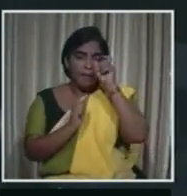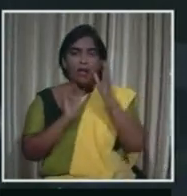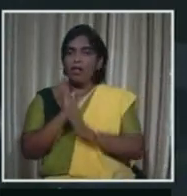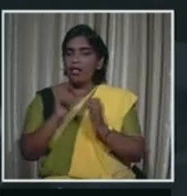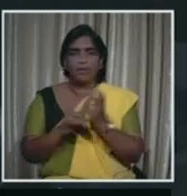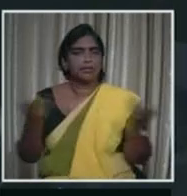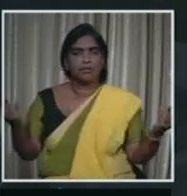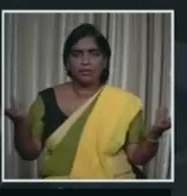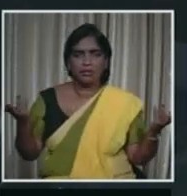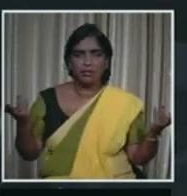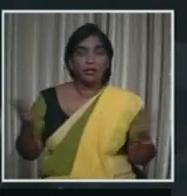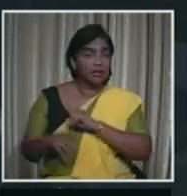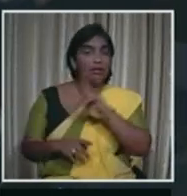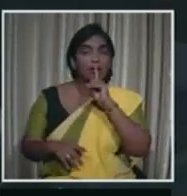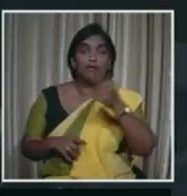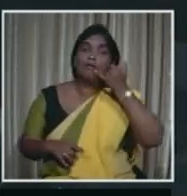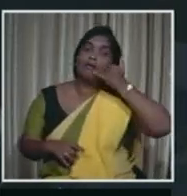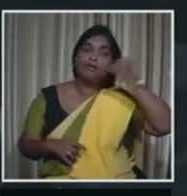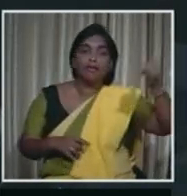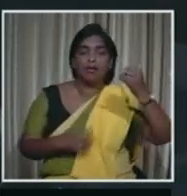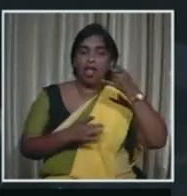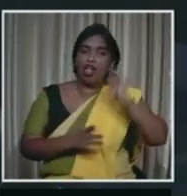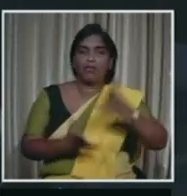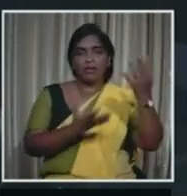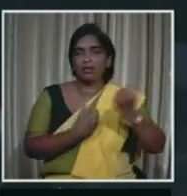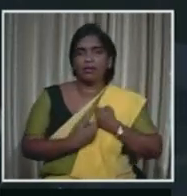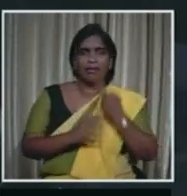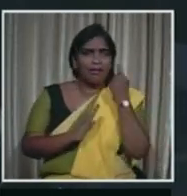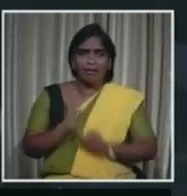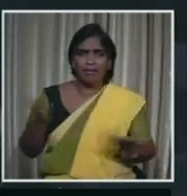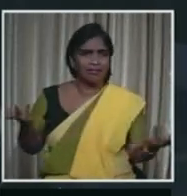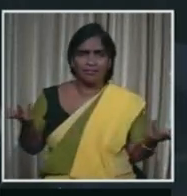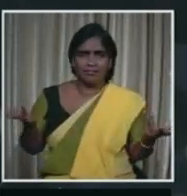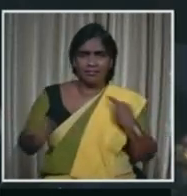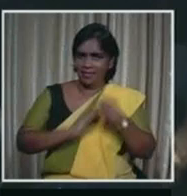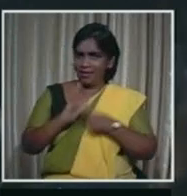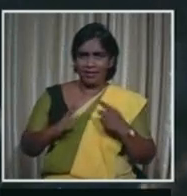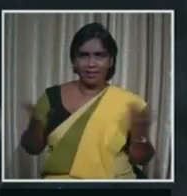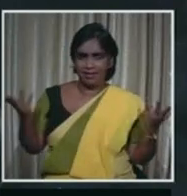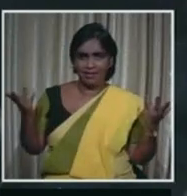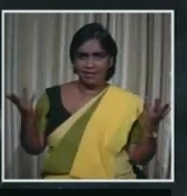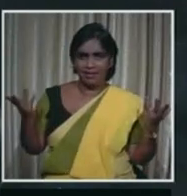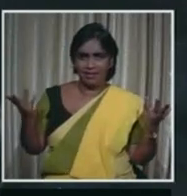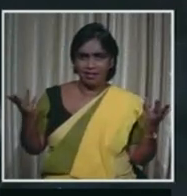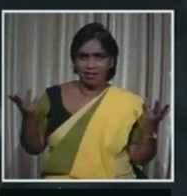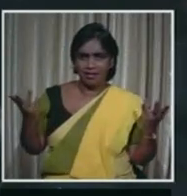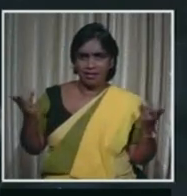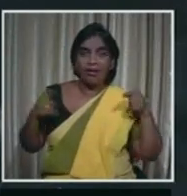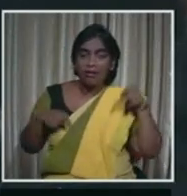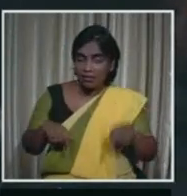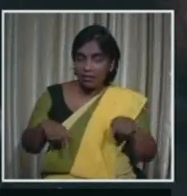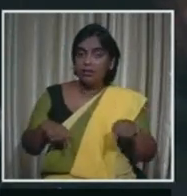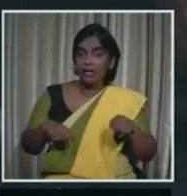නැහැ දැන් මෙතුමා කියනවා ටෙලිෆෝන් එකෙන් ගත්තලු එහෙම සම්ප්‍රදායක් එහෙම නීතියක් මේ රටේ නැහැ හරි මොකද මේ